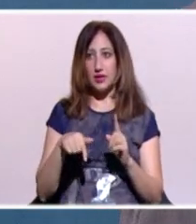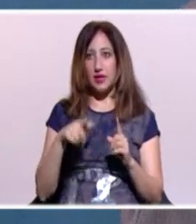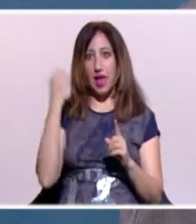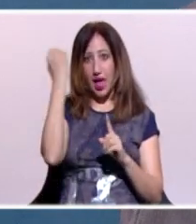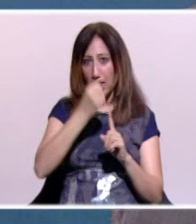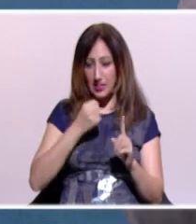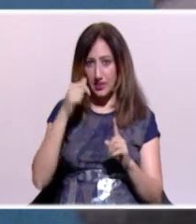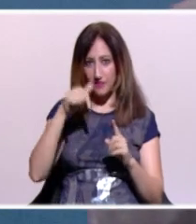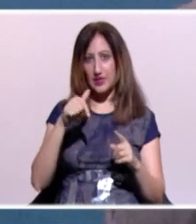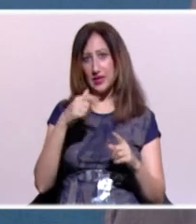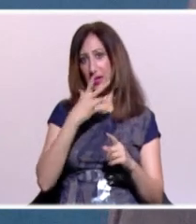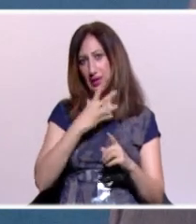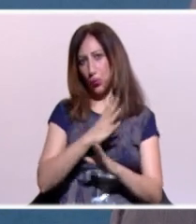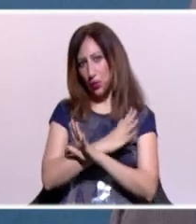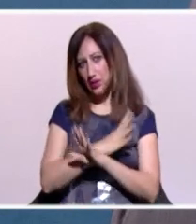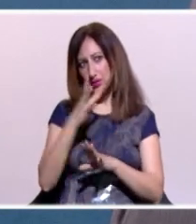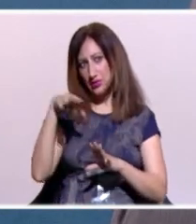القتل لأنه ده يحق عليه